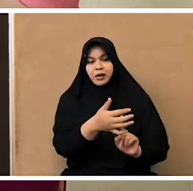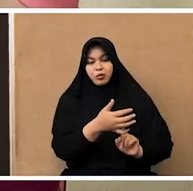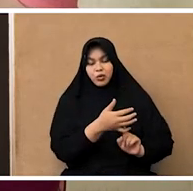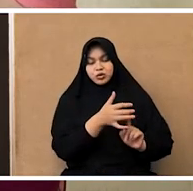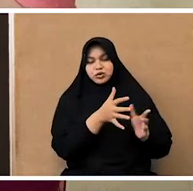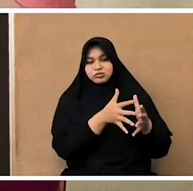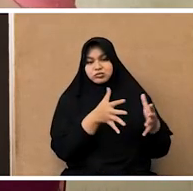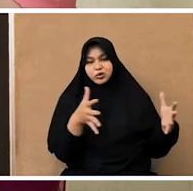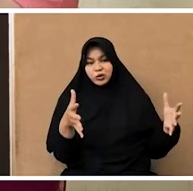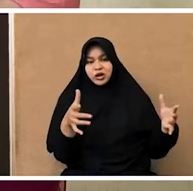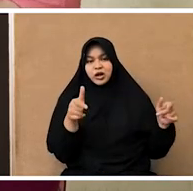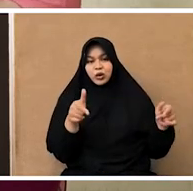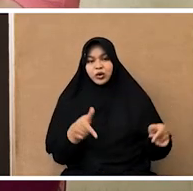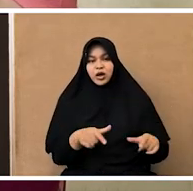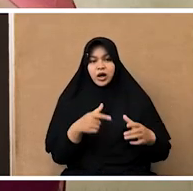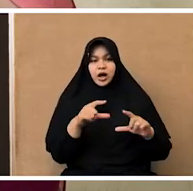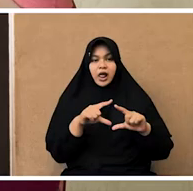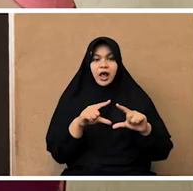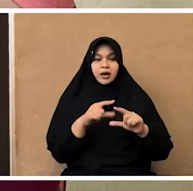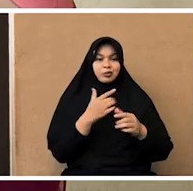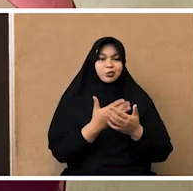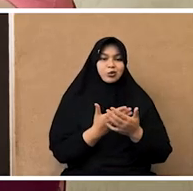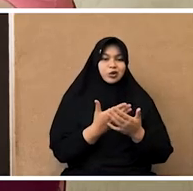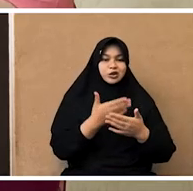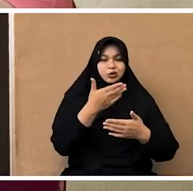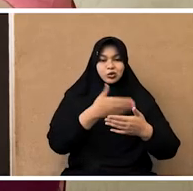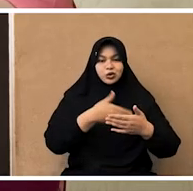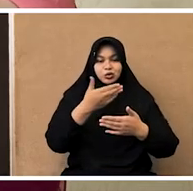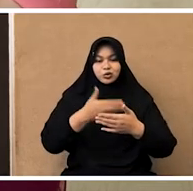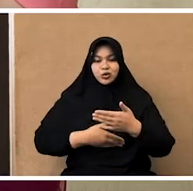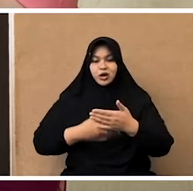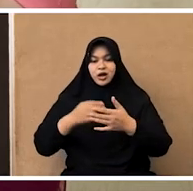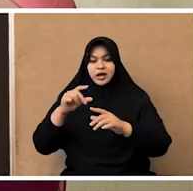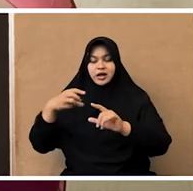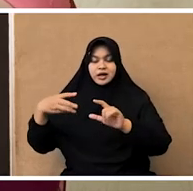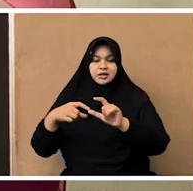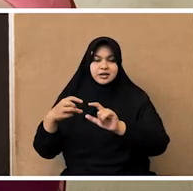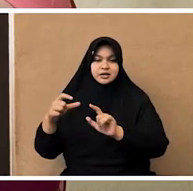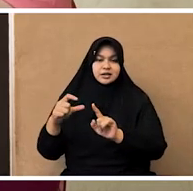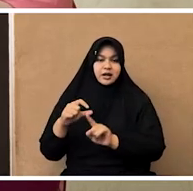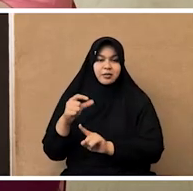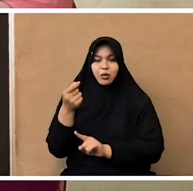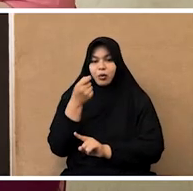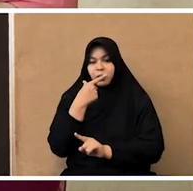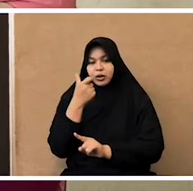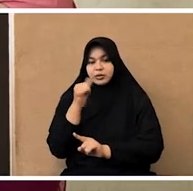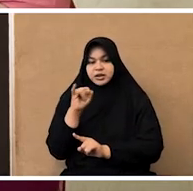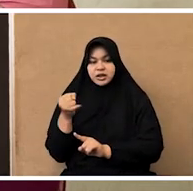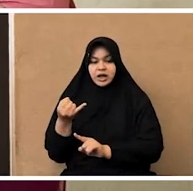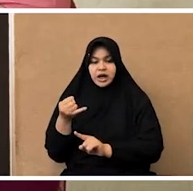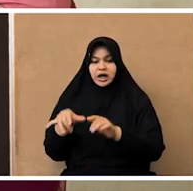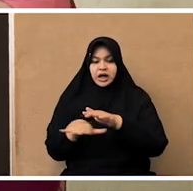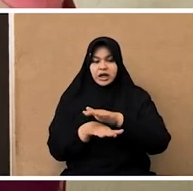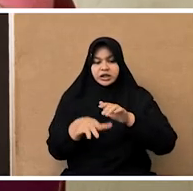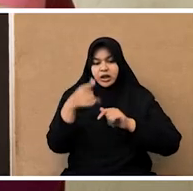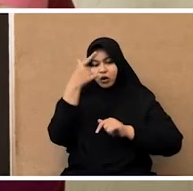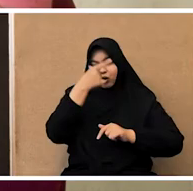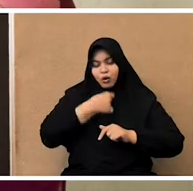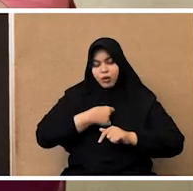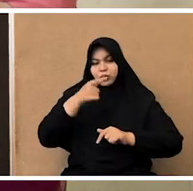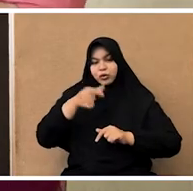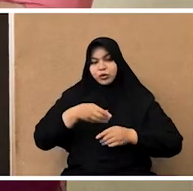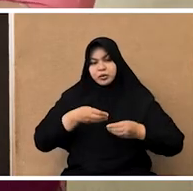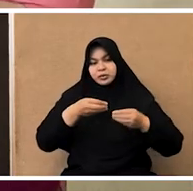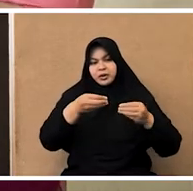terjadi bahwa eee alat bukti surat-surat ee resep obat itu bisa dijadikan dasar bagi Hakim untuk menjatuhkan